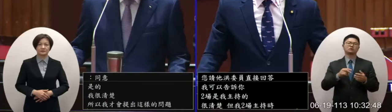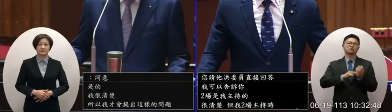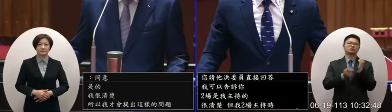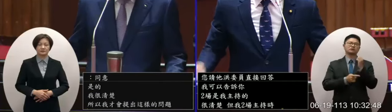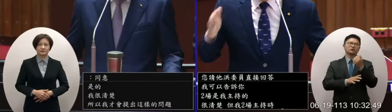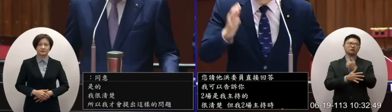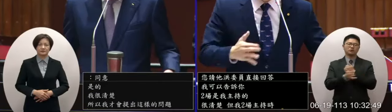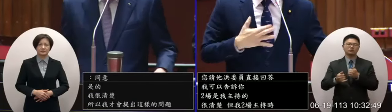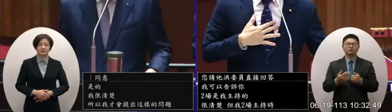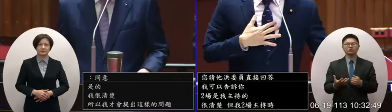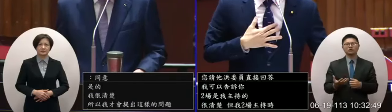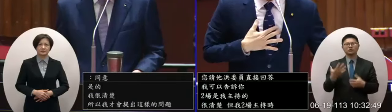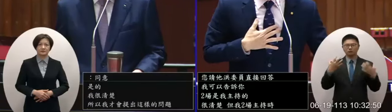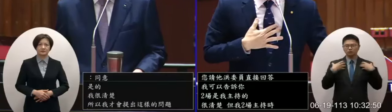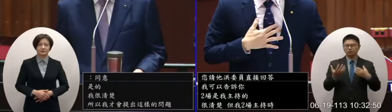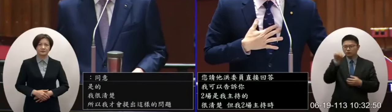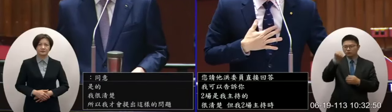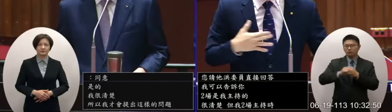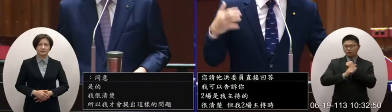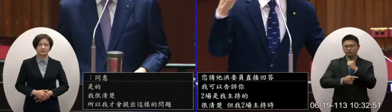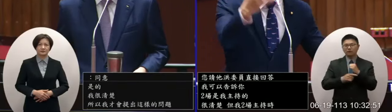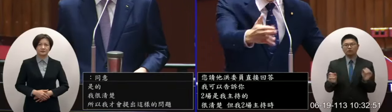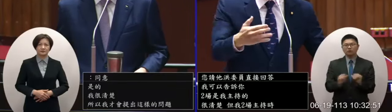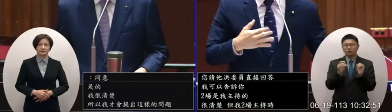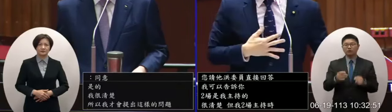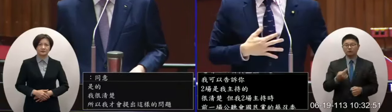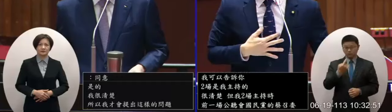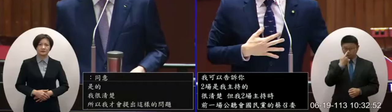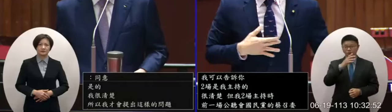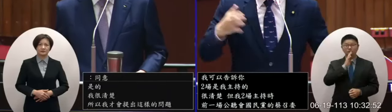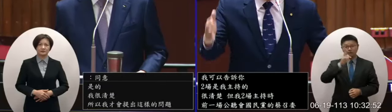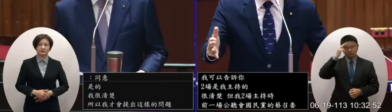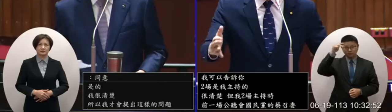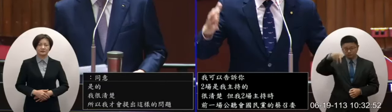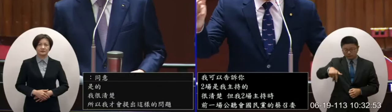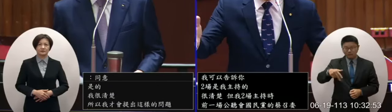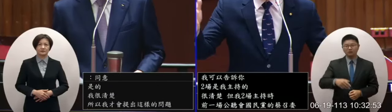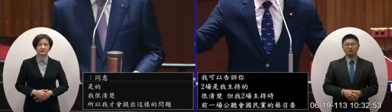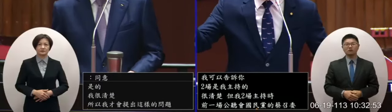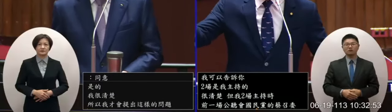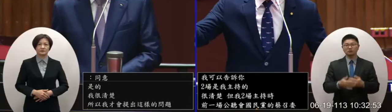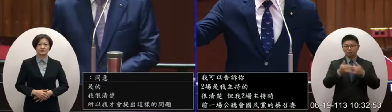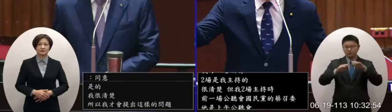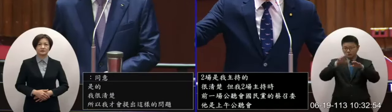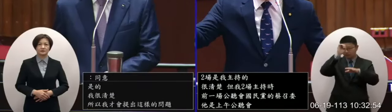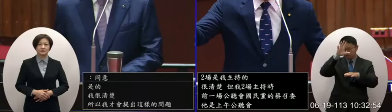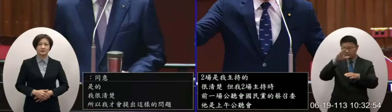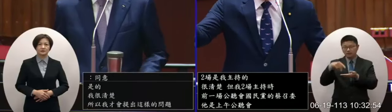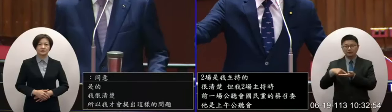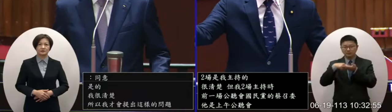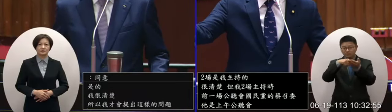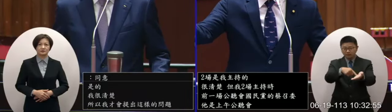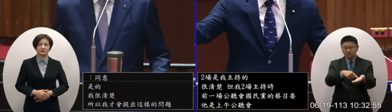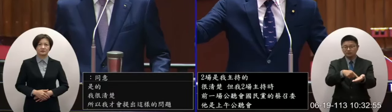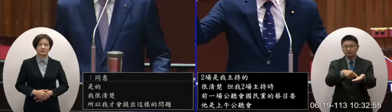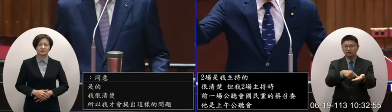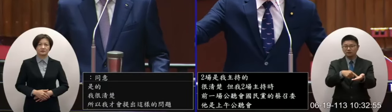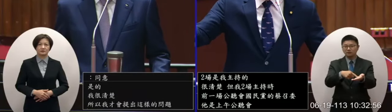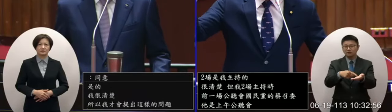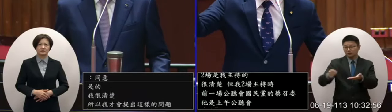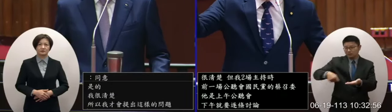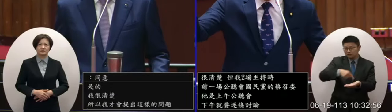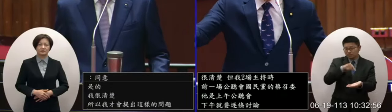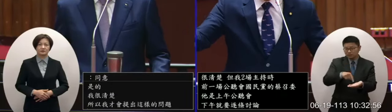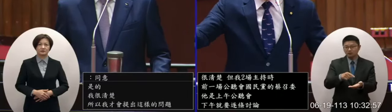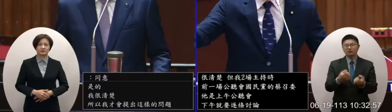啊。而我主持的那两场公听会是隔周之后，那时候民进党送的党团版